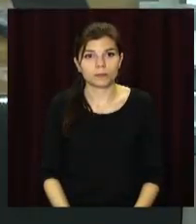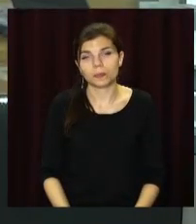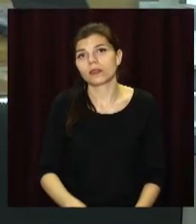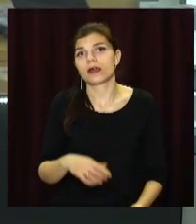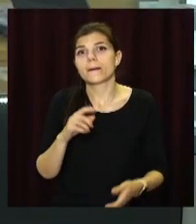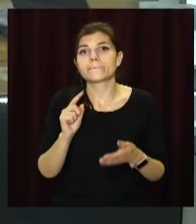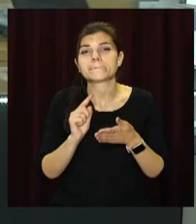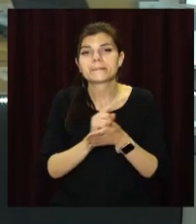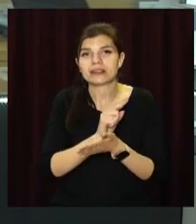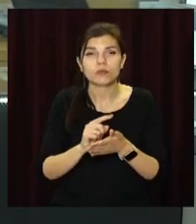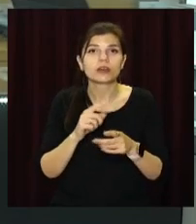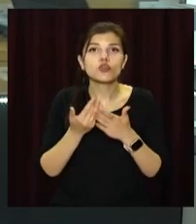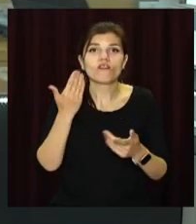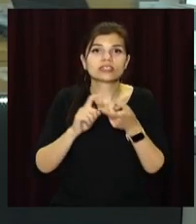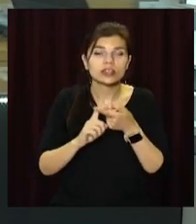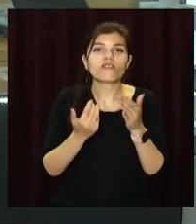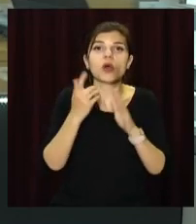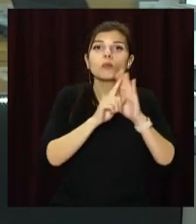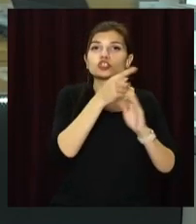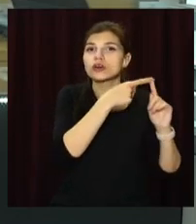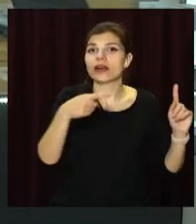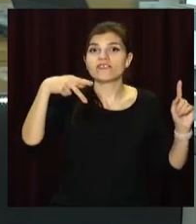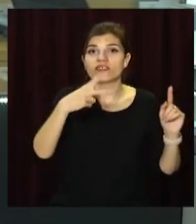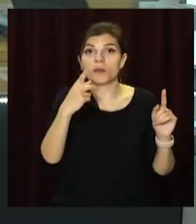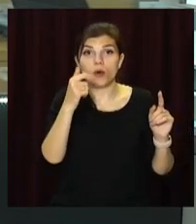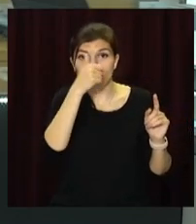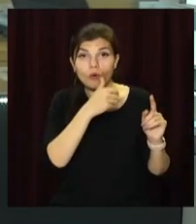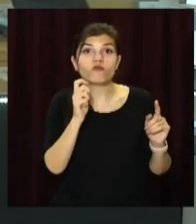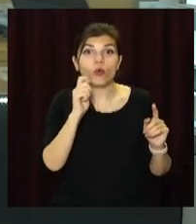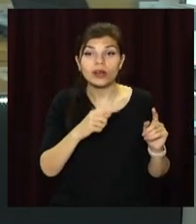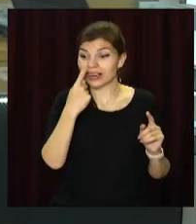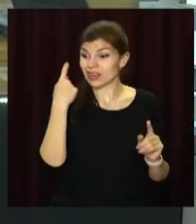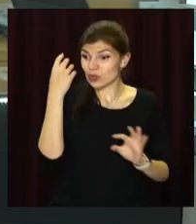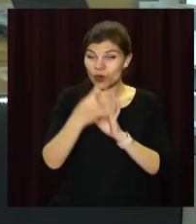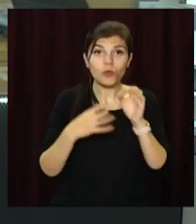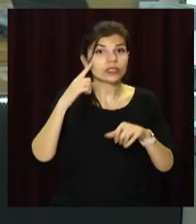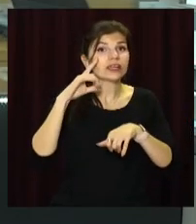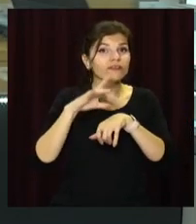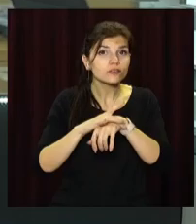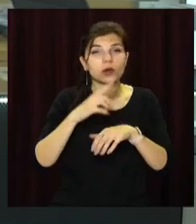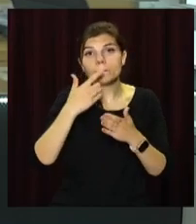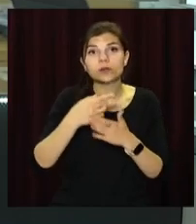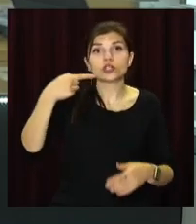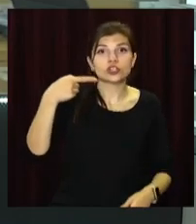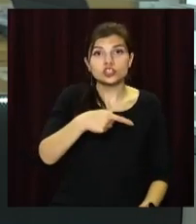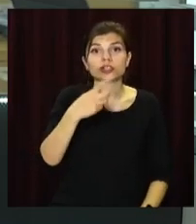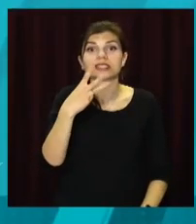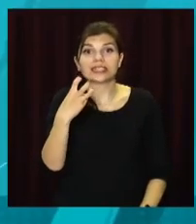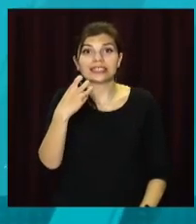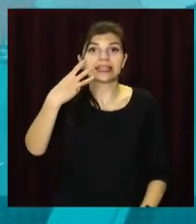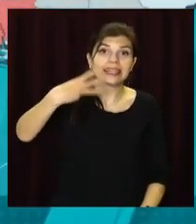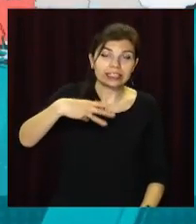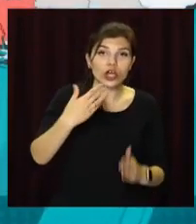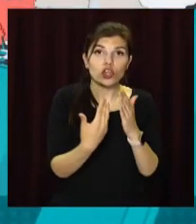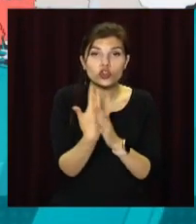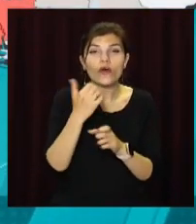Мінімум нових заражених від початку 2021-го. В Україні за минулу добу зафіксували понад